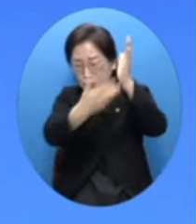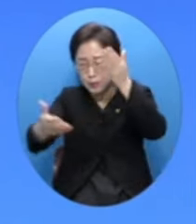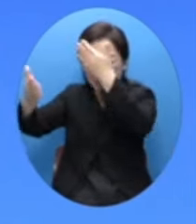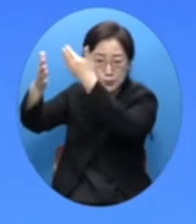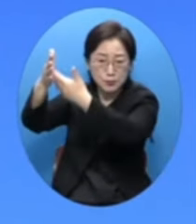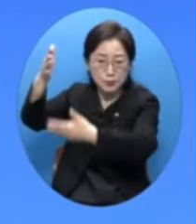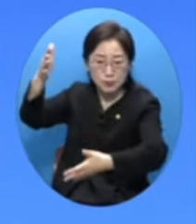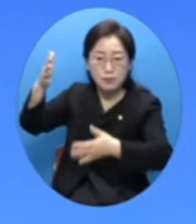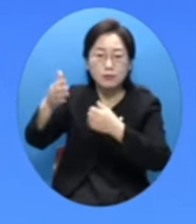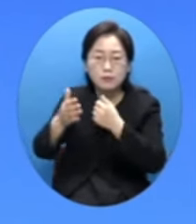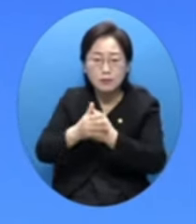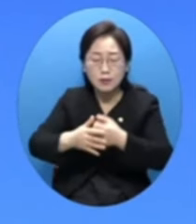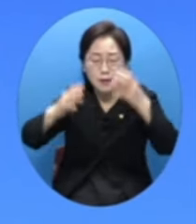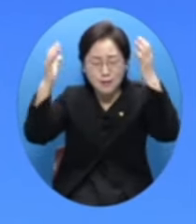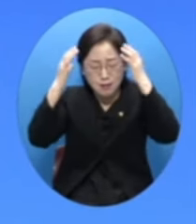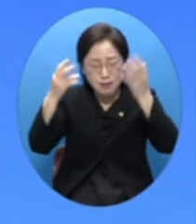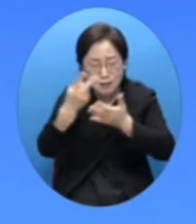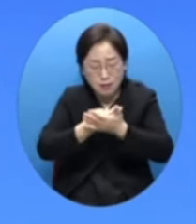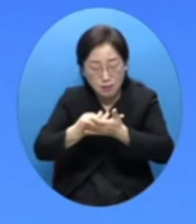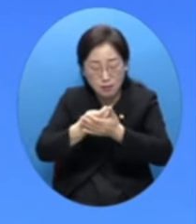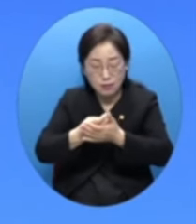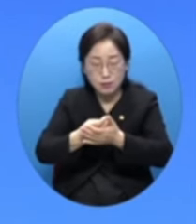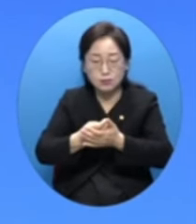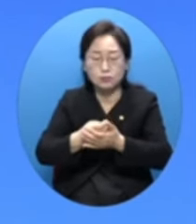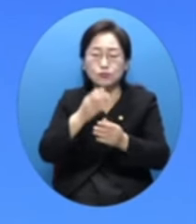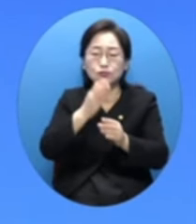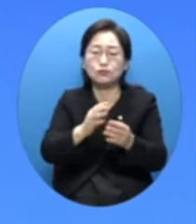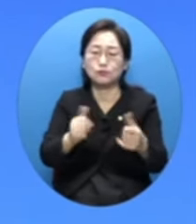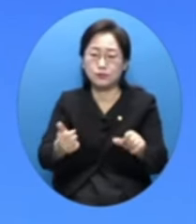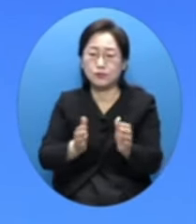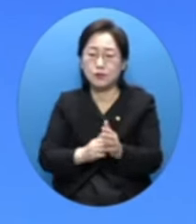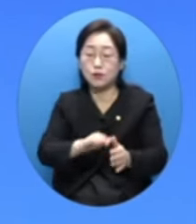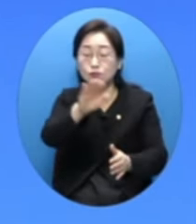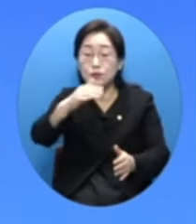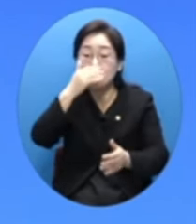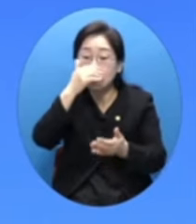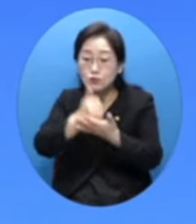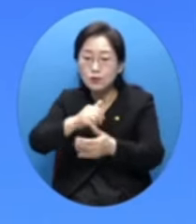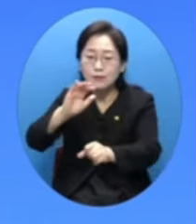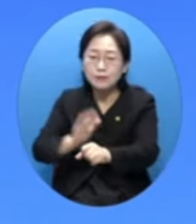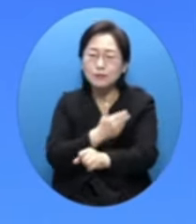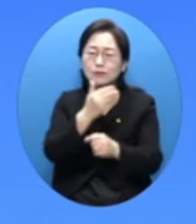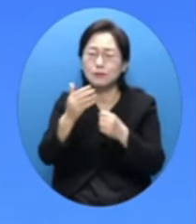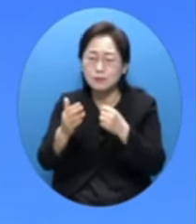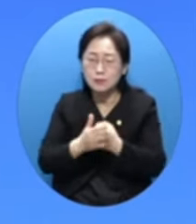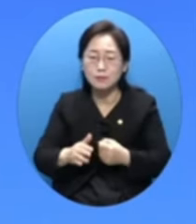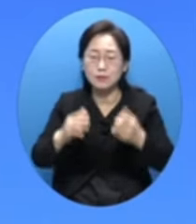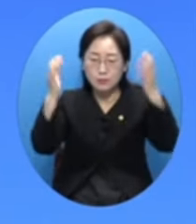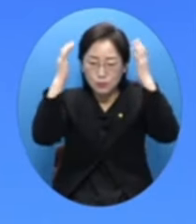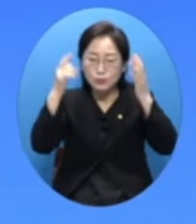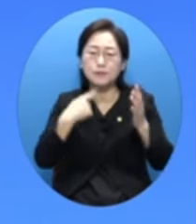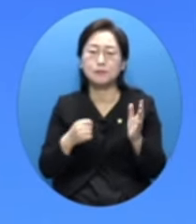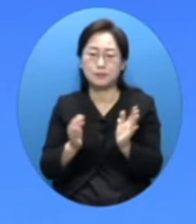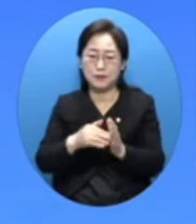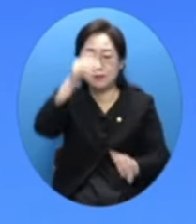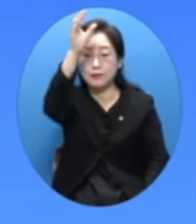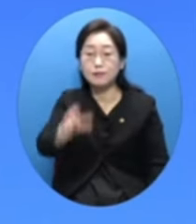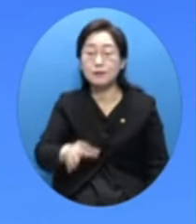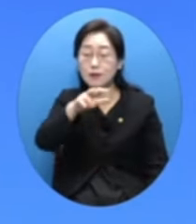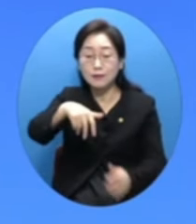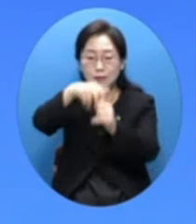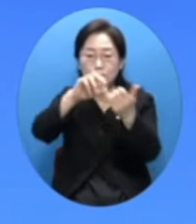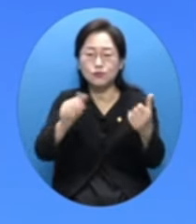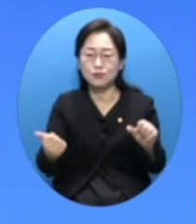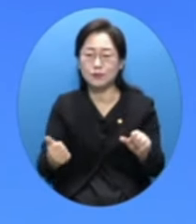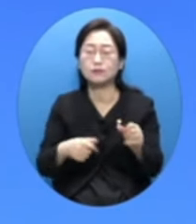말미암아 고통 가운데 주님 돌아가셨습니다 우리의 죄와 허물 때문에이 같은 고통을 당하시고 십자가 달려 돌아가신